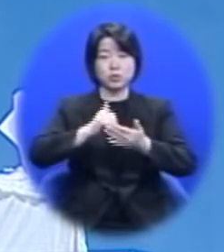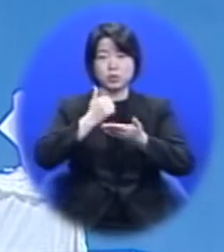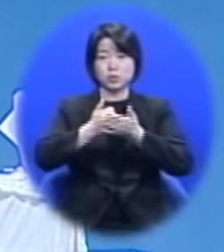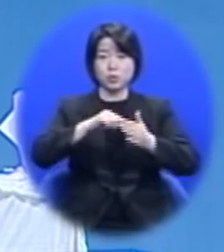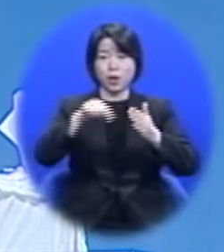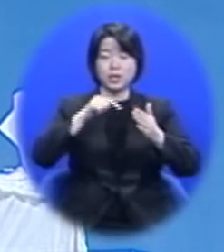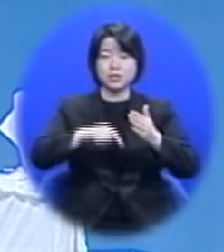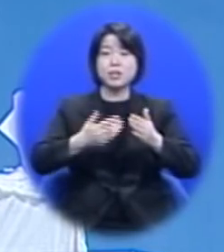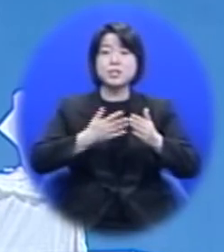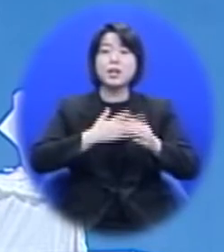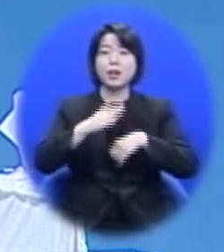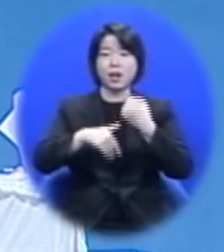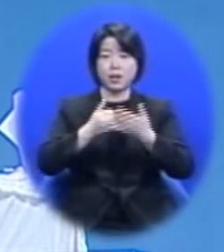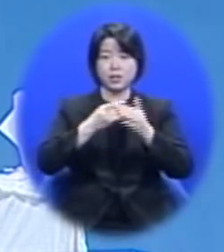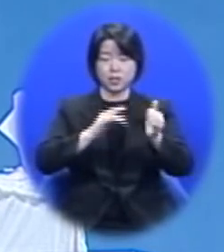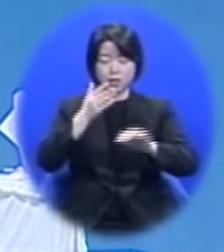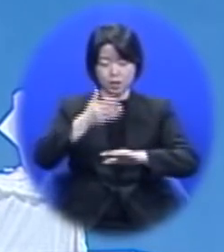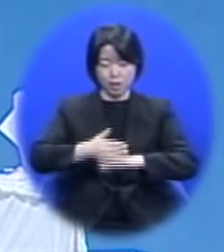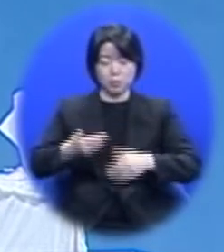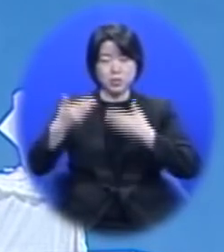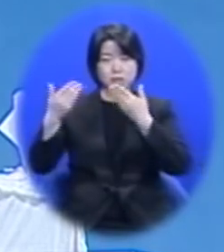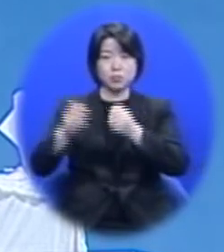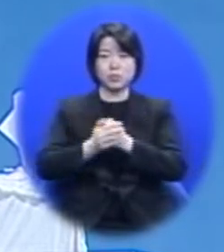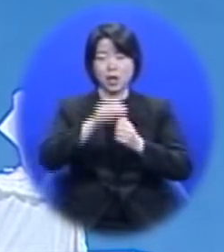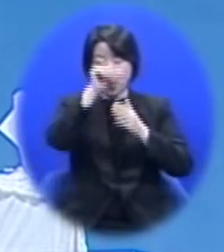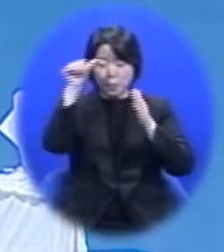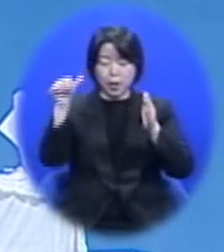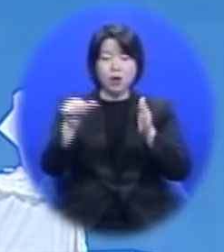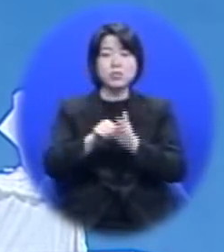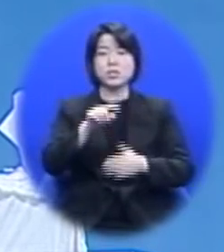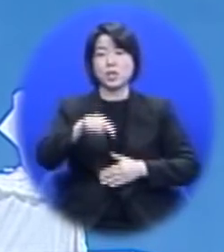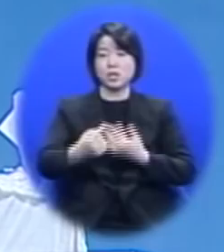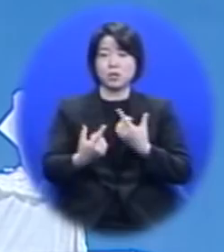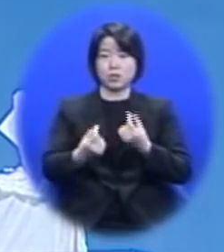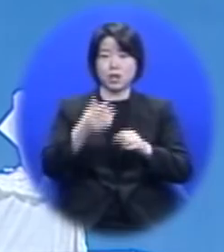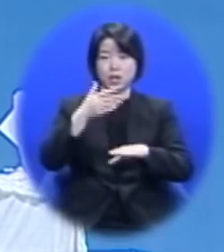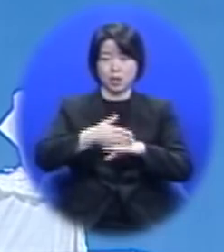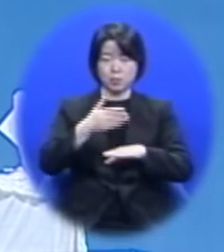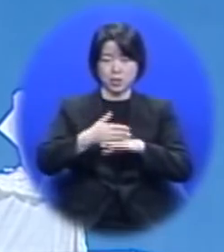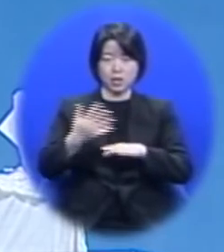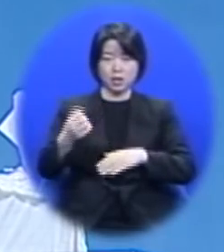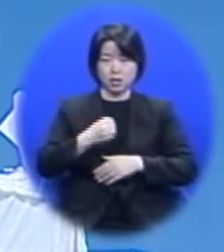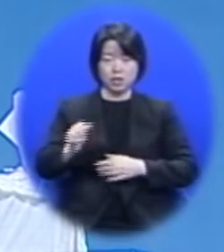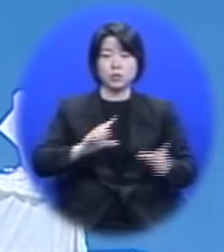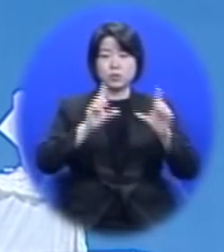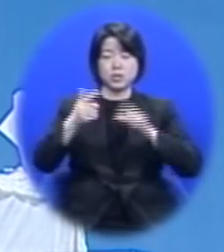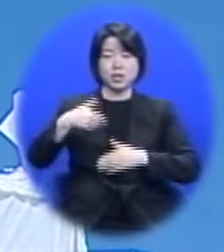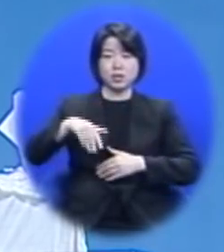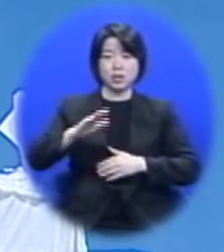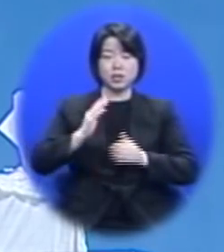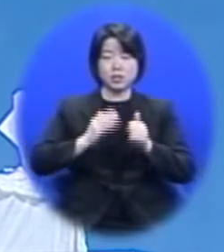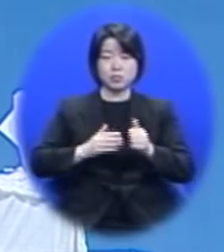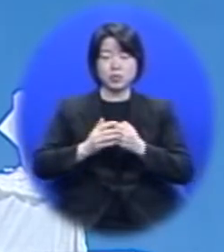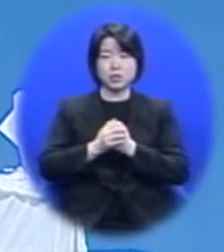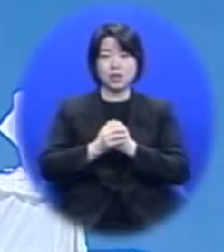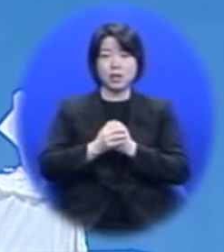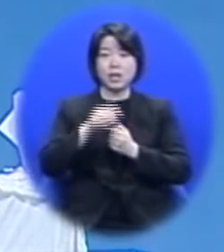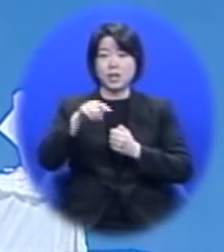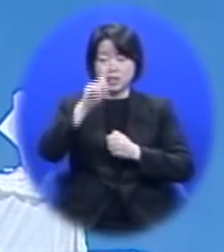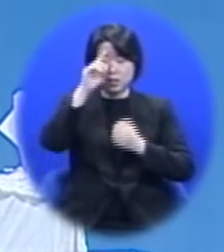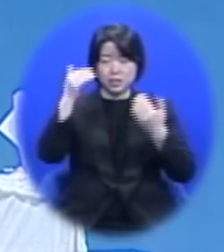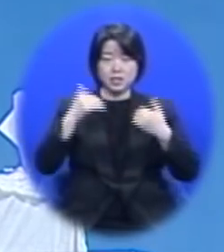제가 하나님께 감사합니다. 평생 이렇게 감사하고 살겠습니다. 사개오처럼 그렇게